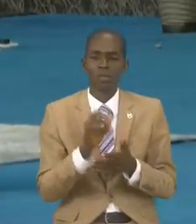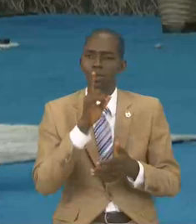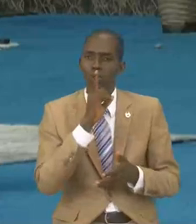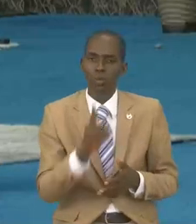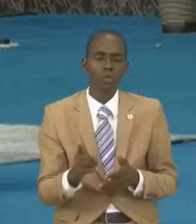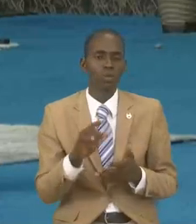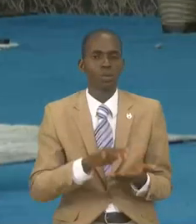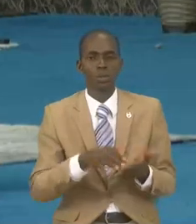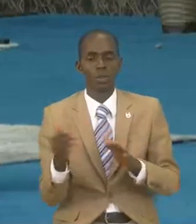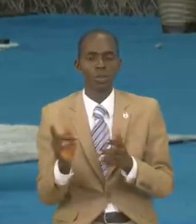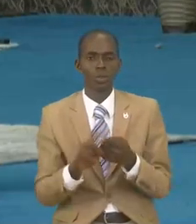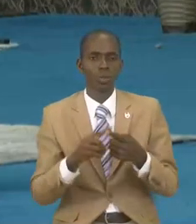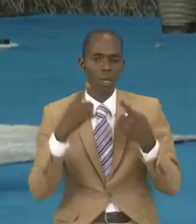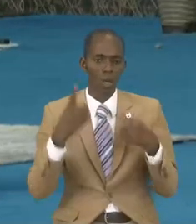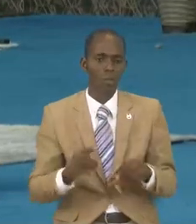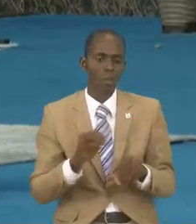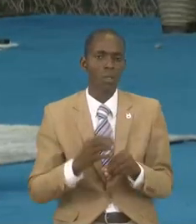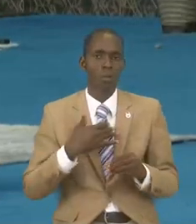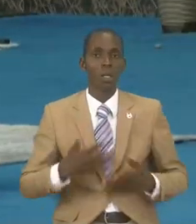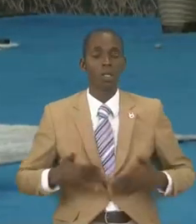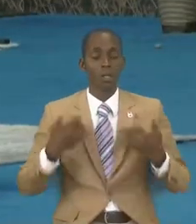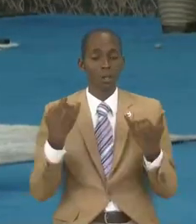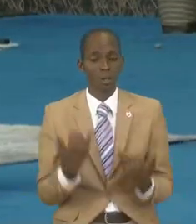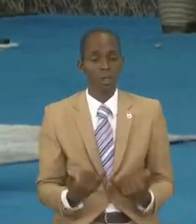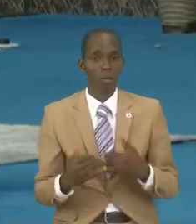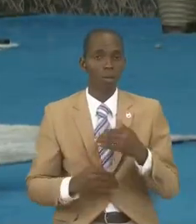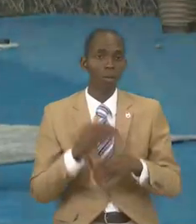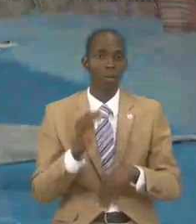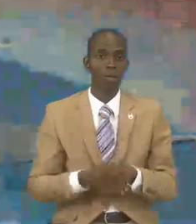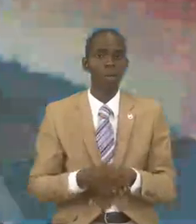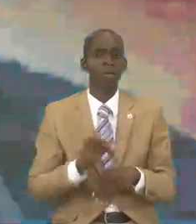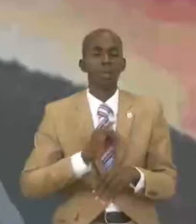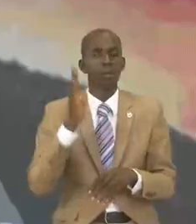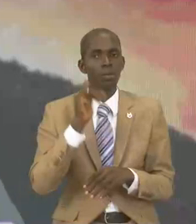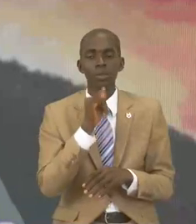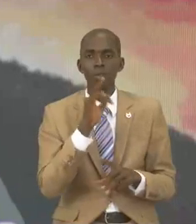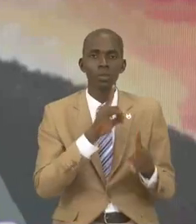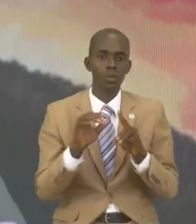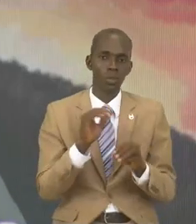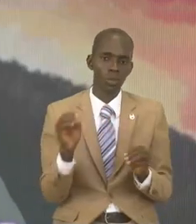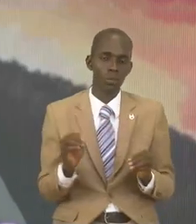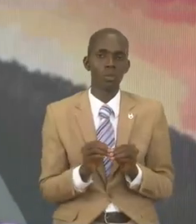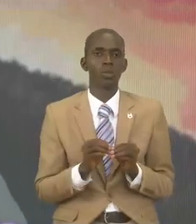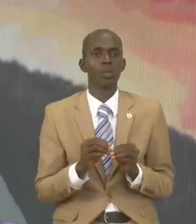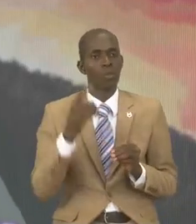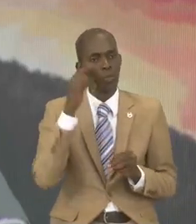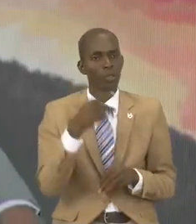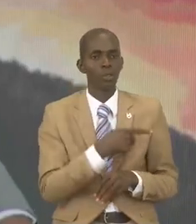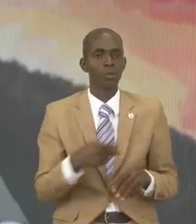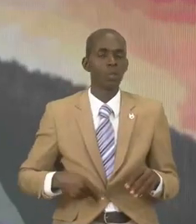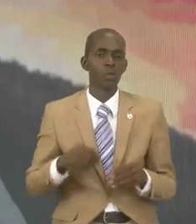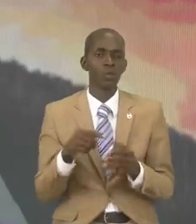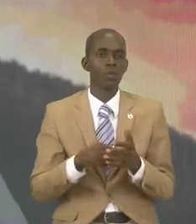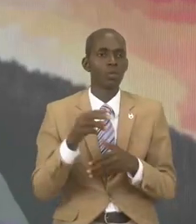Je vais une vraie crucifixion dans ma vie. Désormais, après cela, je ne vais plus beaucoup parler, car le prince de ce monde